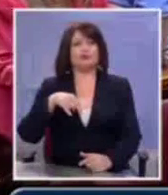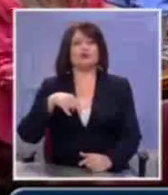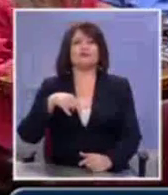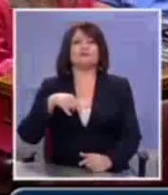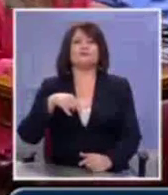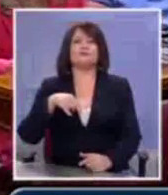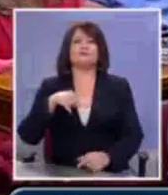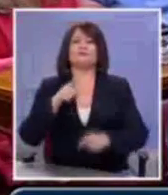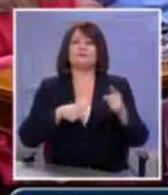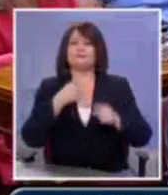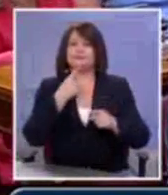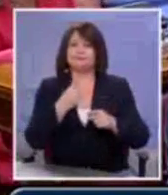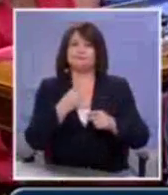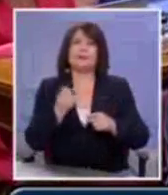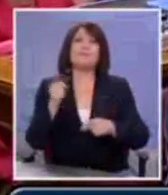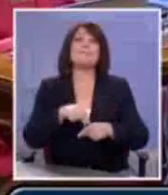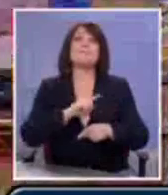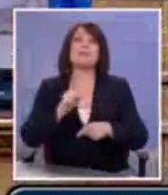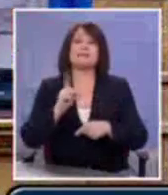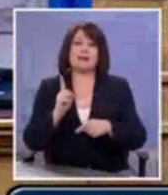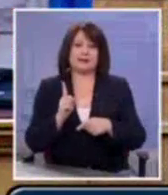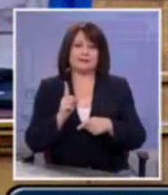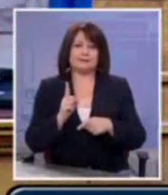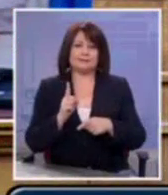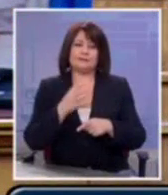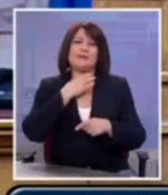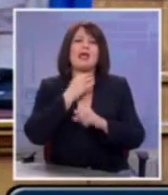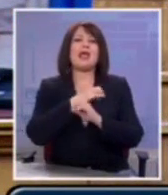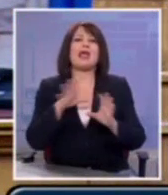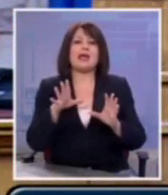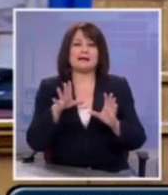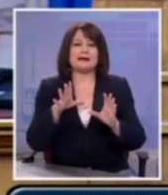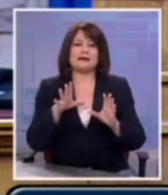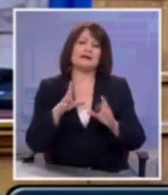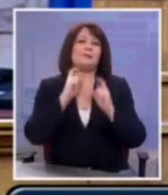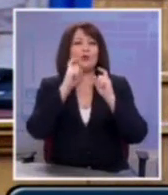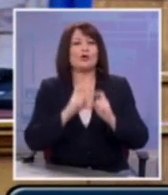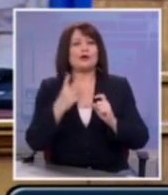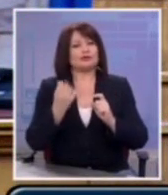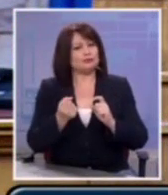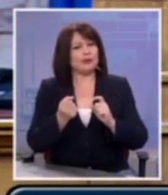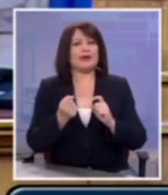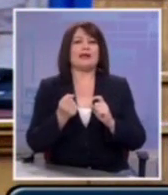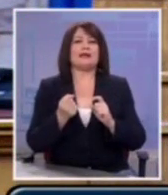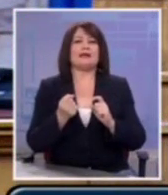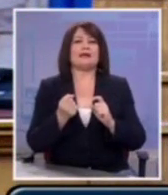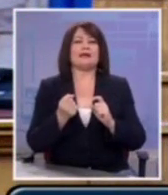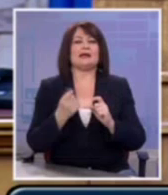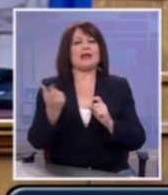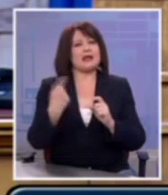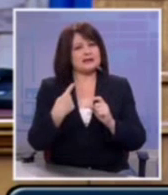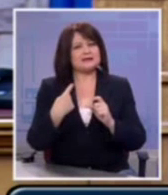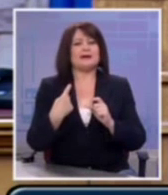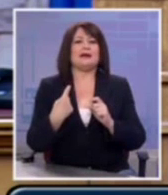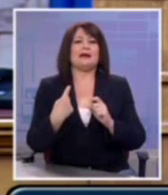εμποδίστηκε να είναι μαζί μας λόγω μιας έκτακτης υποχρέωσής του. Μας απέστειλε